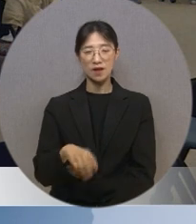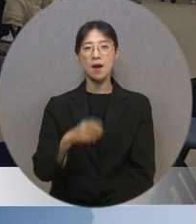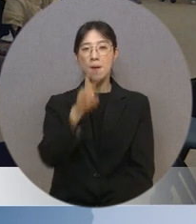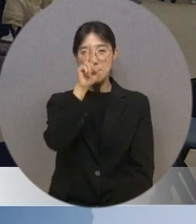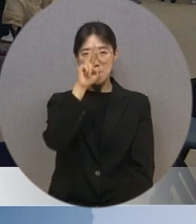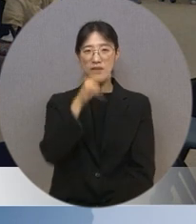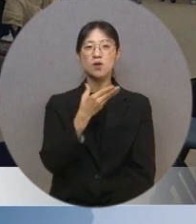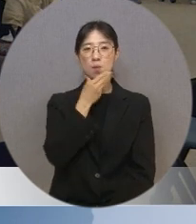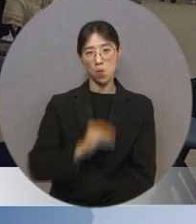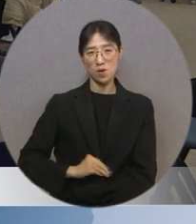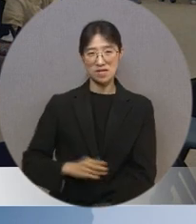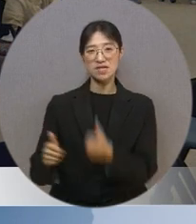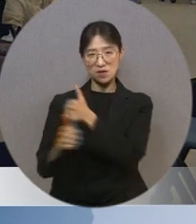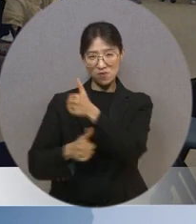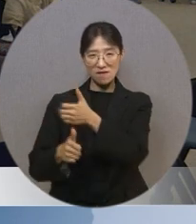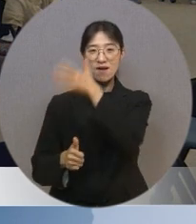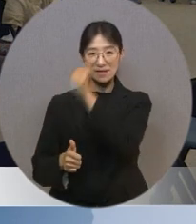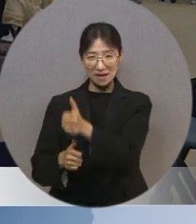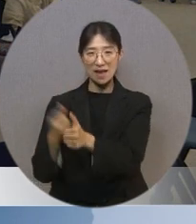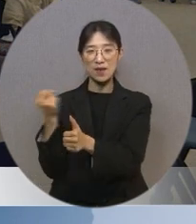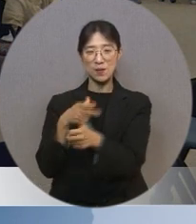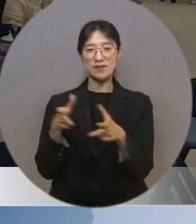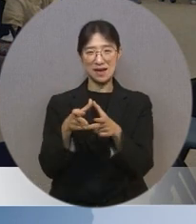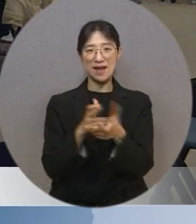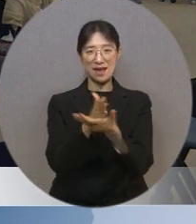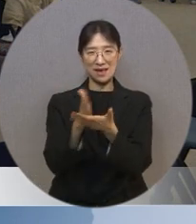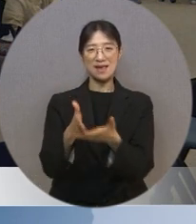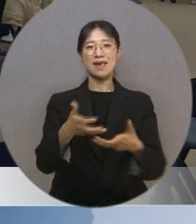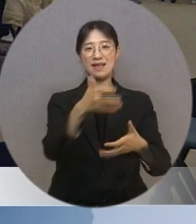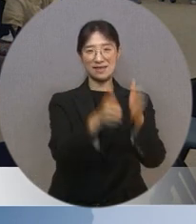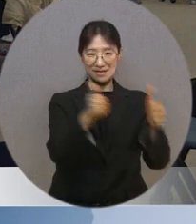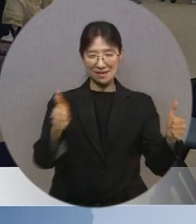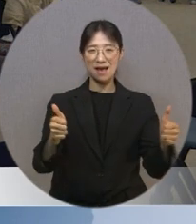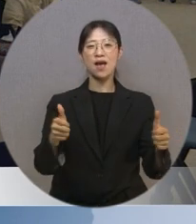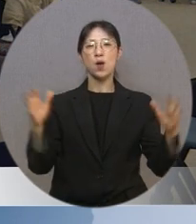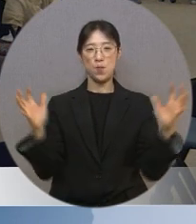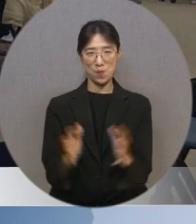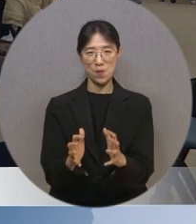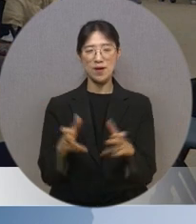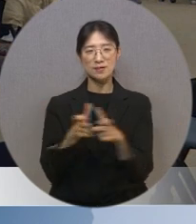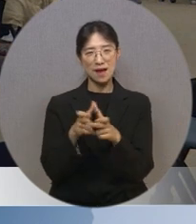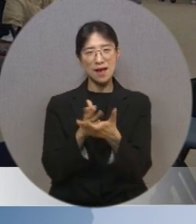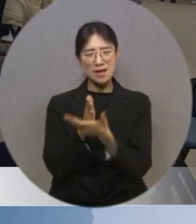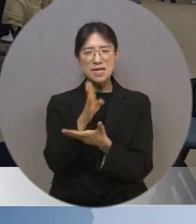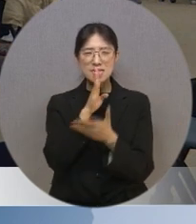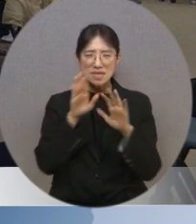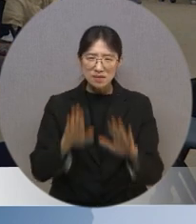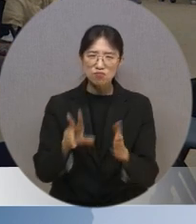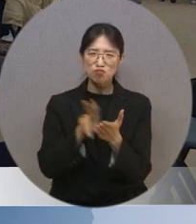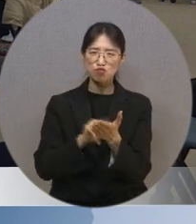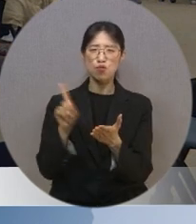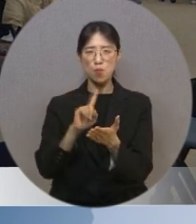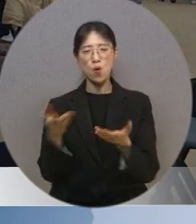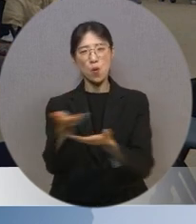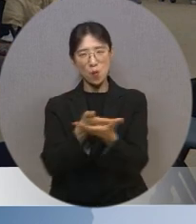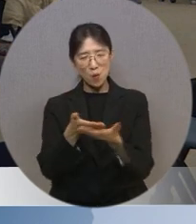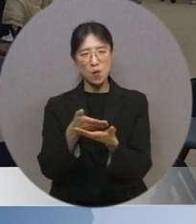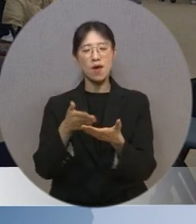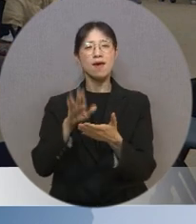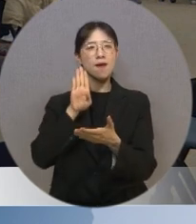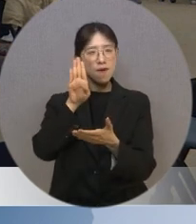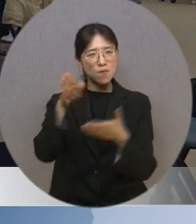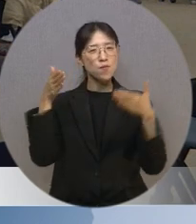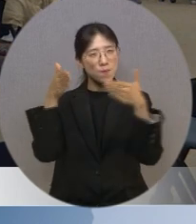박주민 보건복지위원장을 비롯해 장애계 단체장, 기관장 등이 모여 장애계 현안을 교류하고 나아갈 방향에